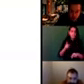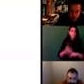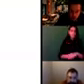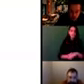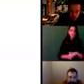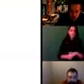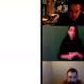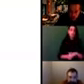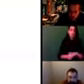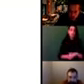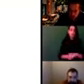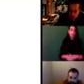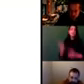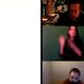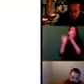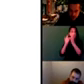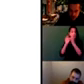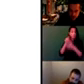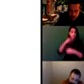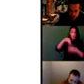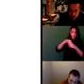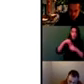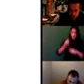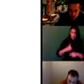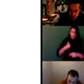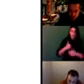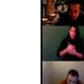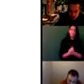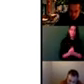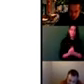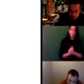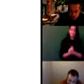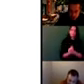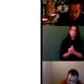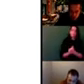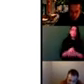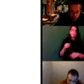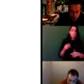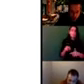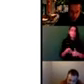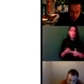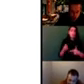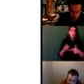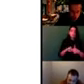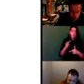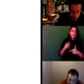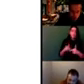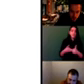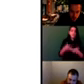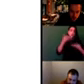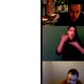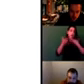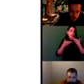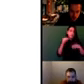İletişim kısmına önem verdik. Tasarımı şekillendirdikten sonra ne yapmak istediğimizi anlatmak için böyle broşürler hazırladık ve bunu sosyal